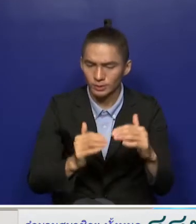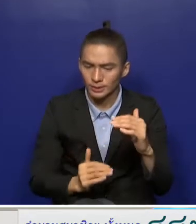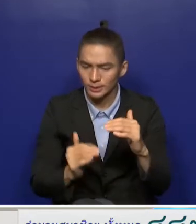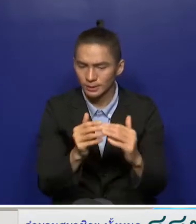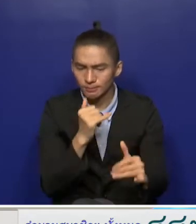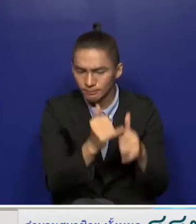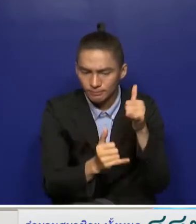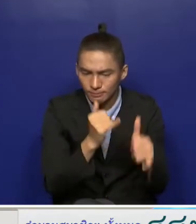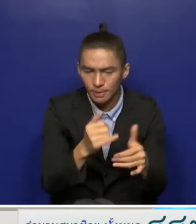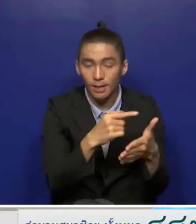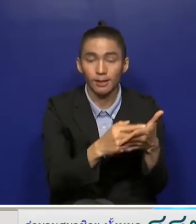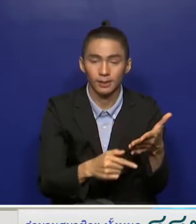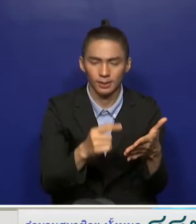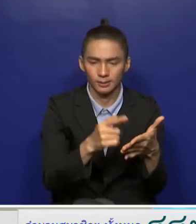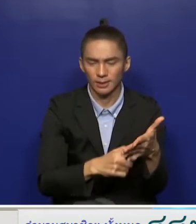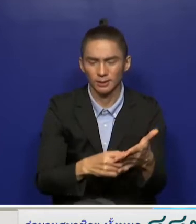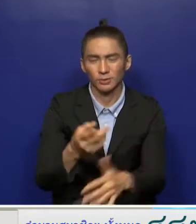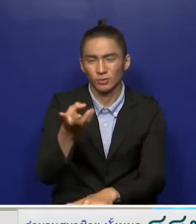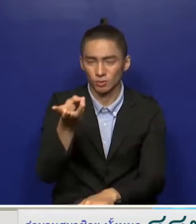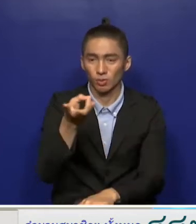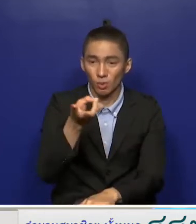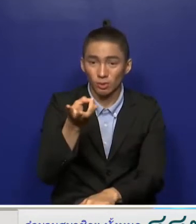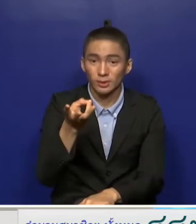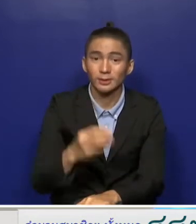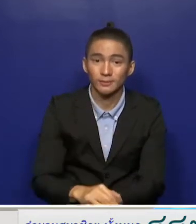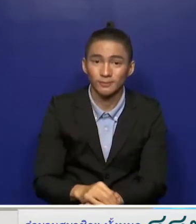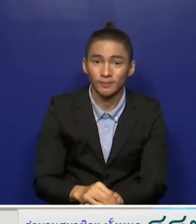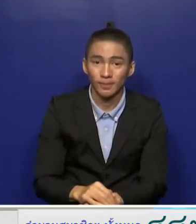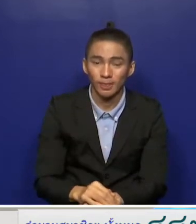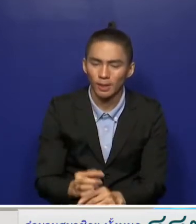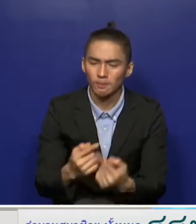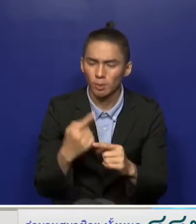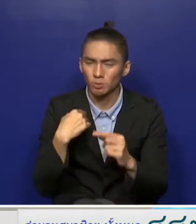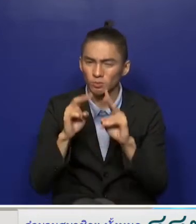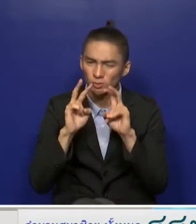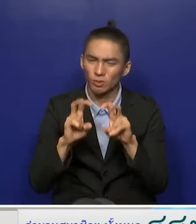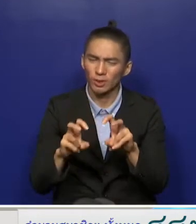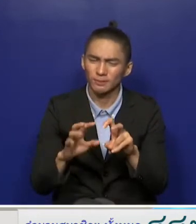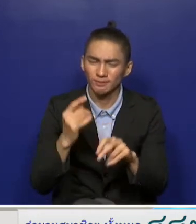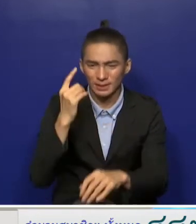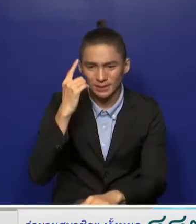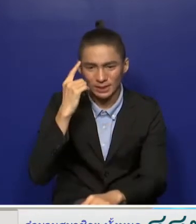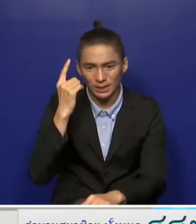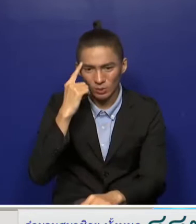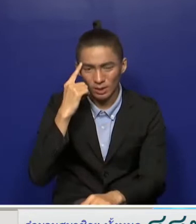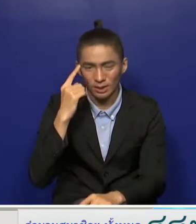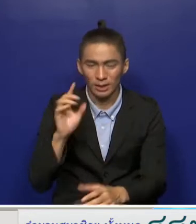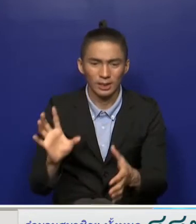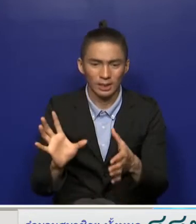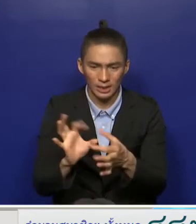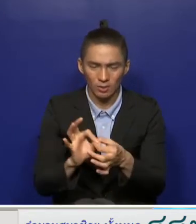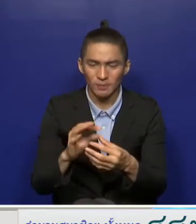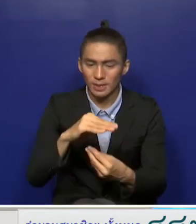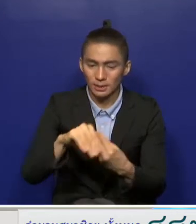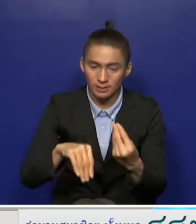comในการเลืตั้งน้อย แตผมพี่เค้าดูแล้วนาจะเป็ใเรื่องของสภาวะนเรื่องของเศรฐ